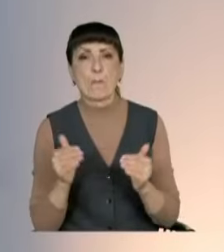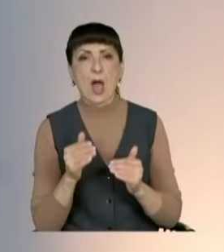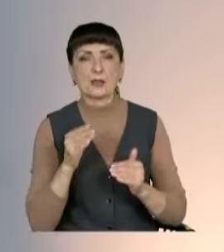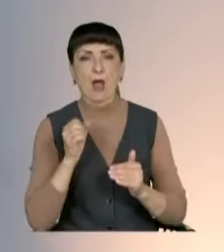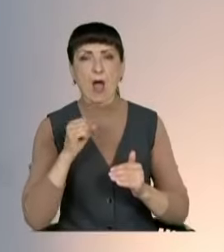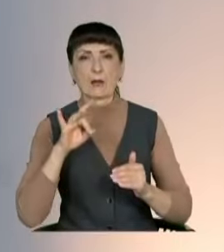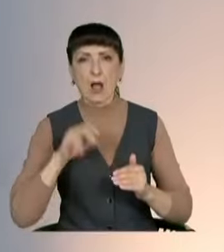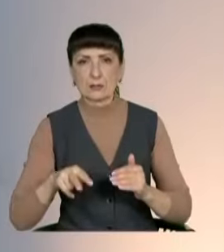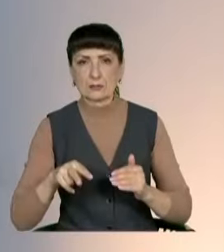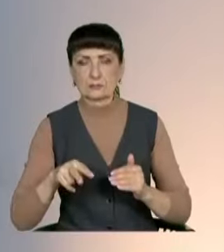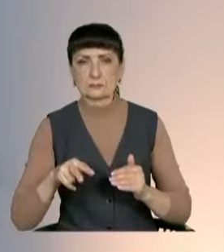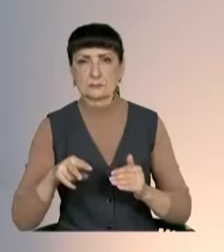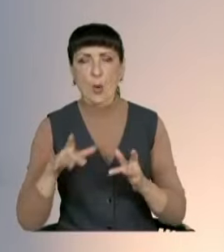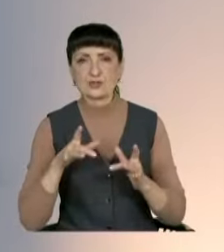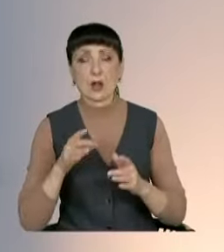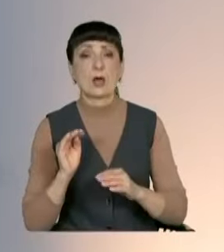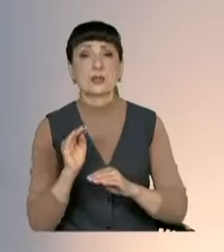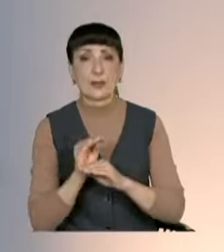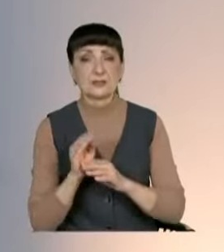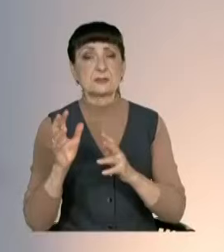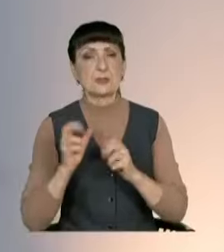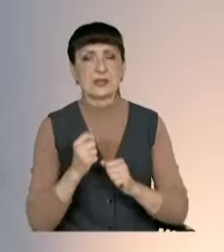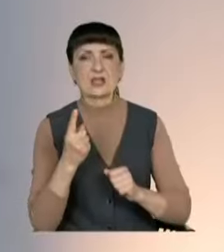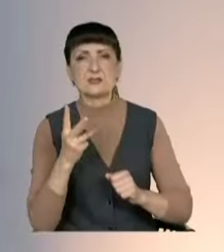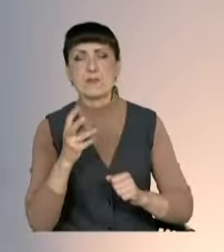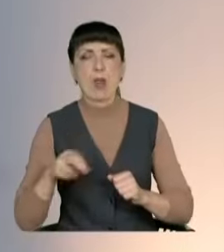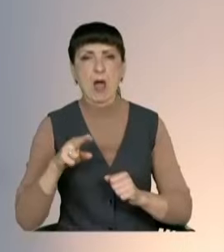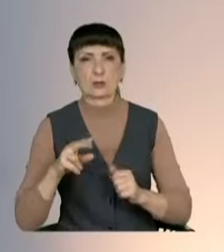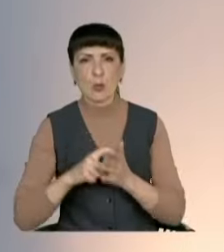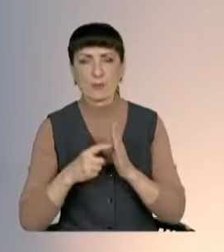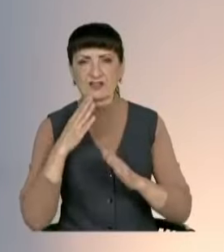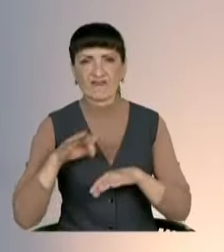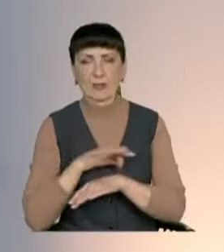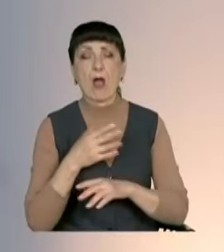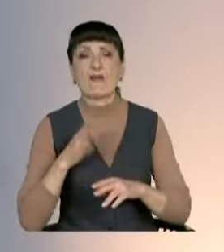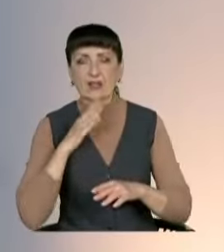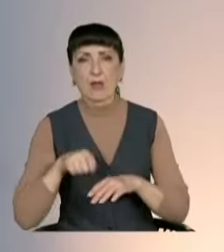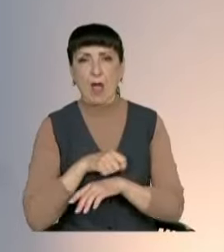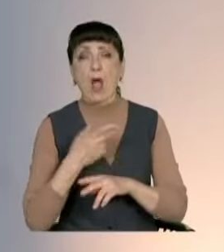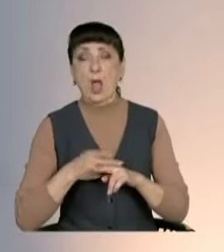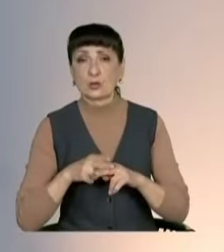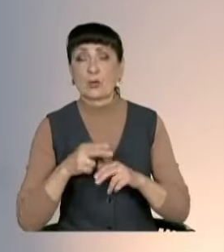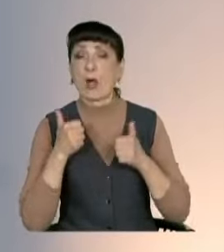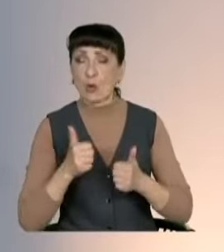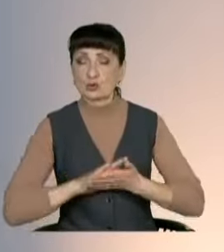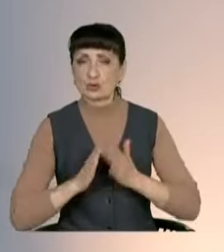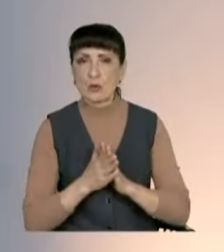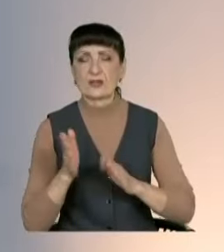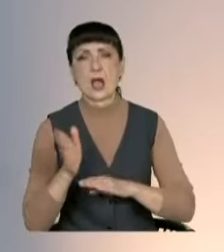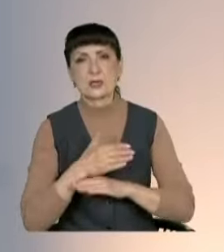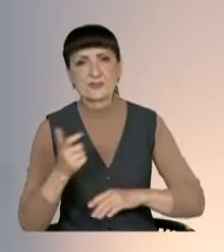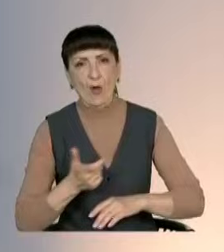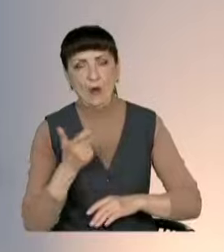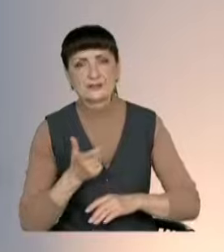как вы сказали, дополнительно принял миллиард кубометров воды, а это благоприятная ситуация для рыбного